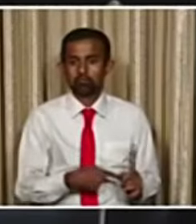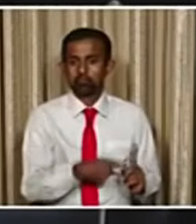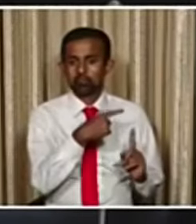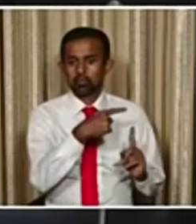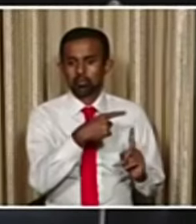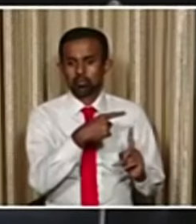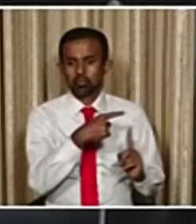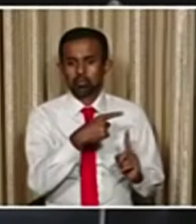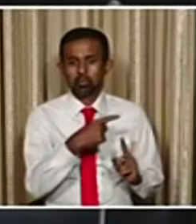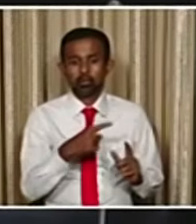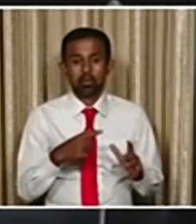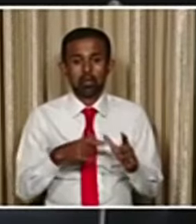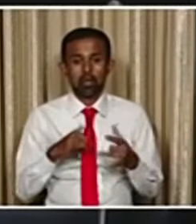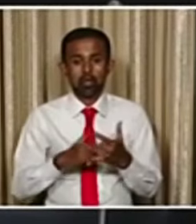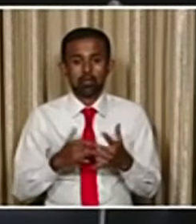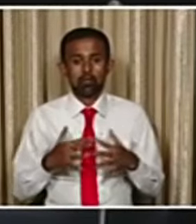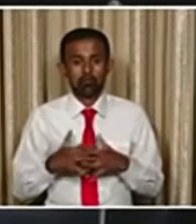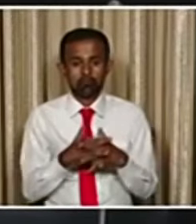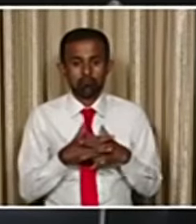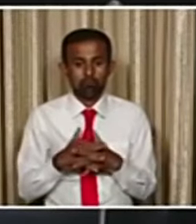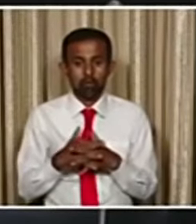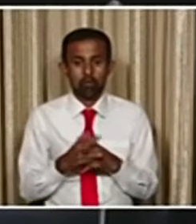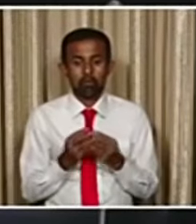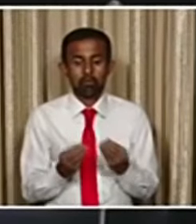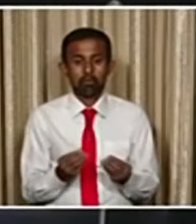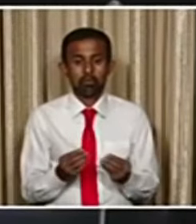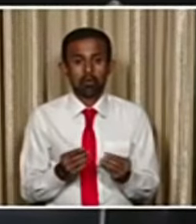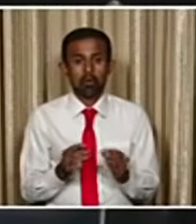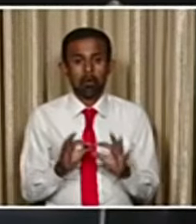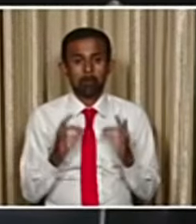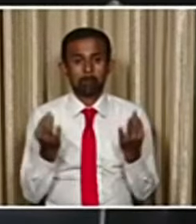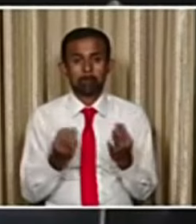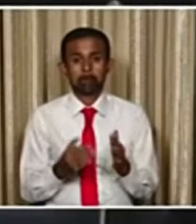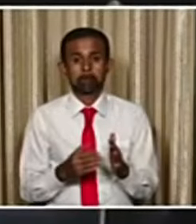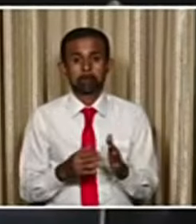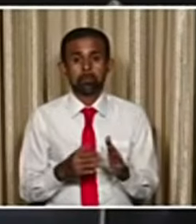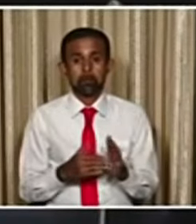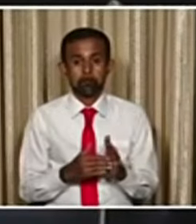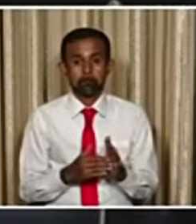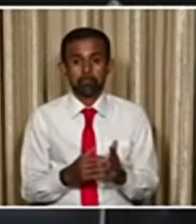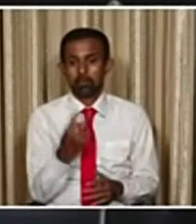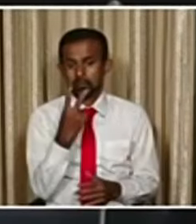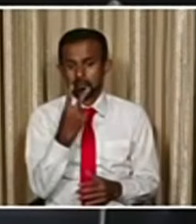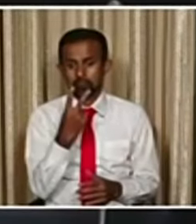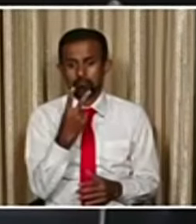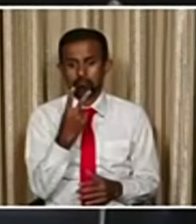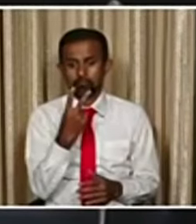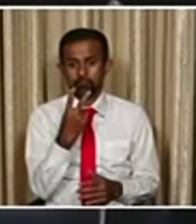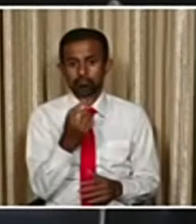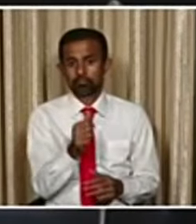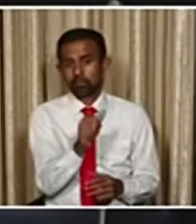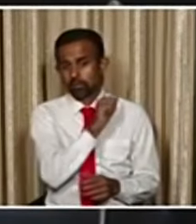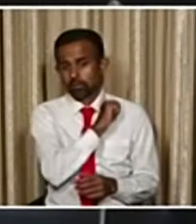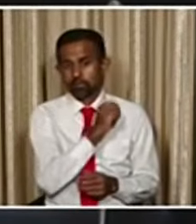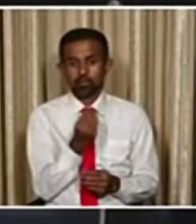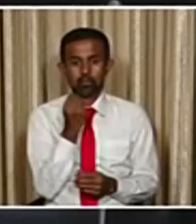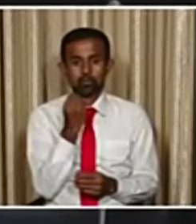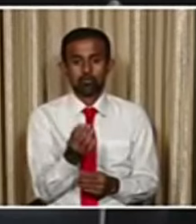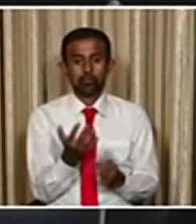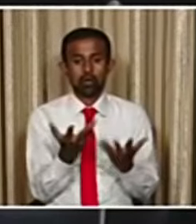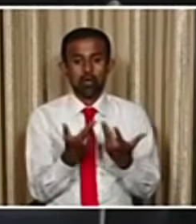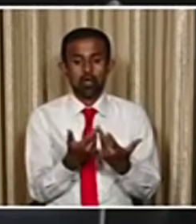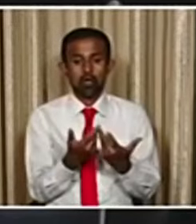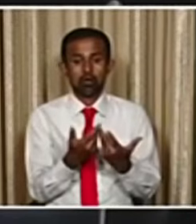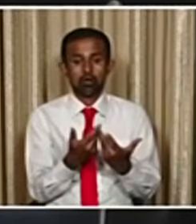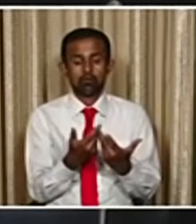ಗೊಡನೆಗೆಲ ಅಶ್ವಾಸ ಅಪಿ ಲಭಾದೇನೋ ಪೌಲ್ ಮಿಲಿಯನ ದೆಗಕಡ ಇಸರ ಗಿಯ ದೀಪು